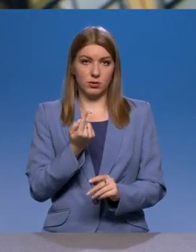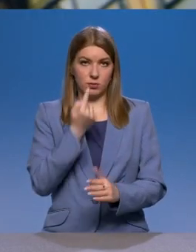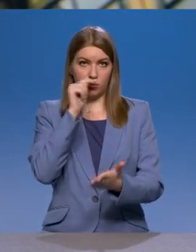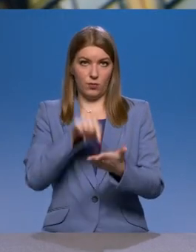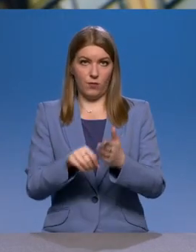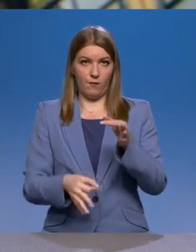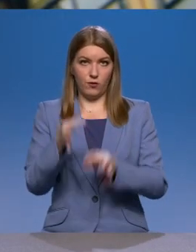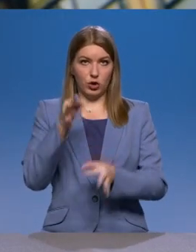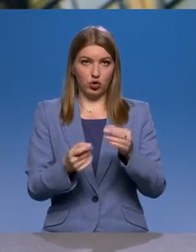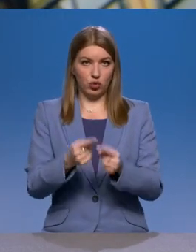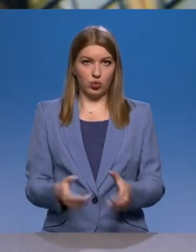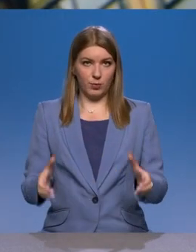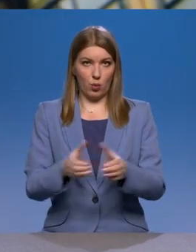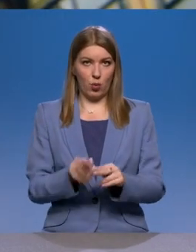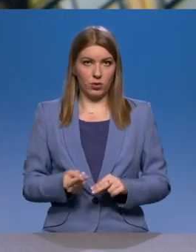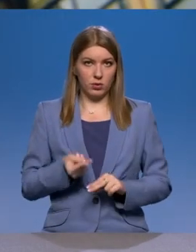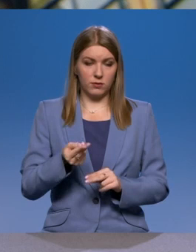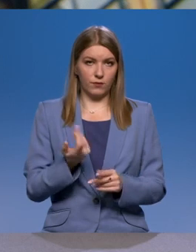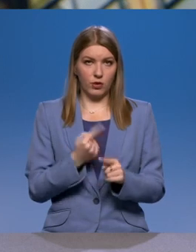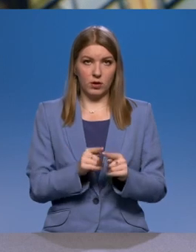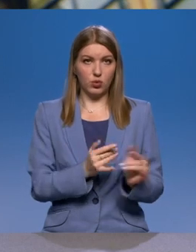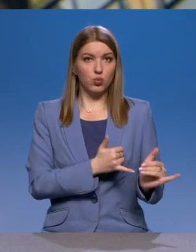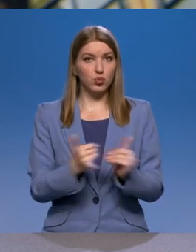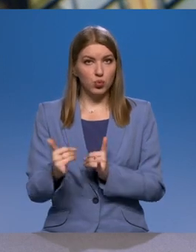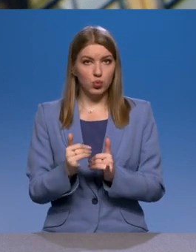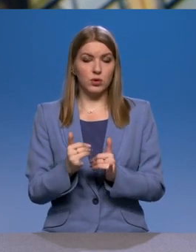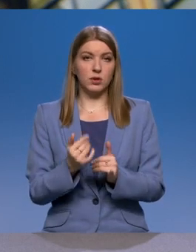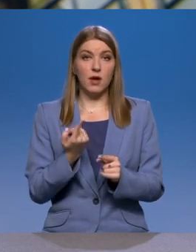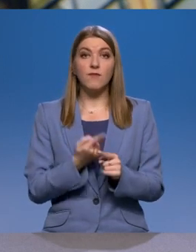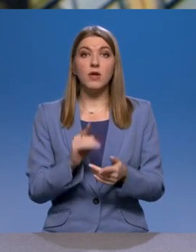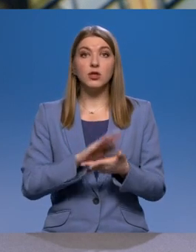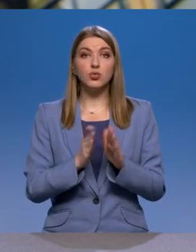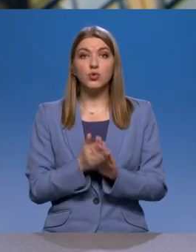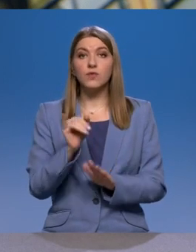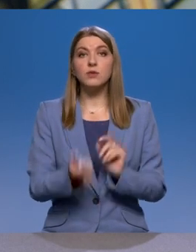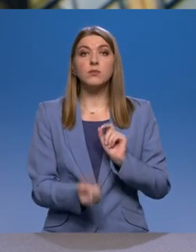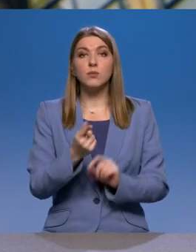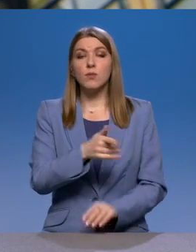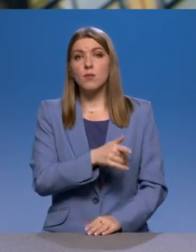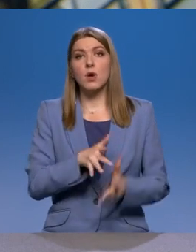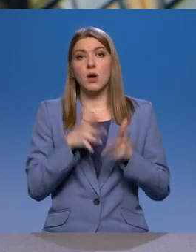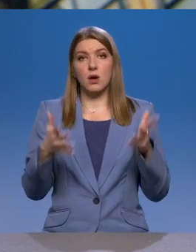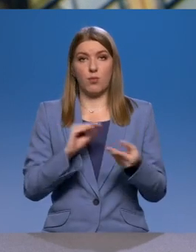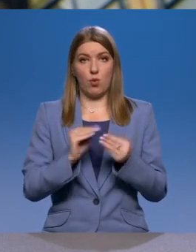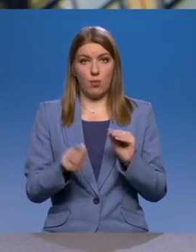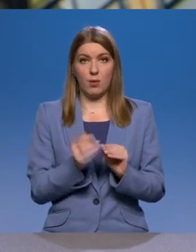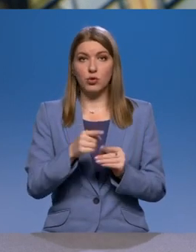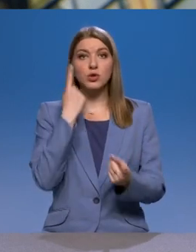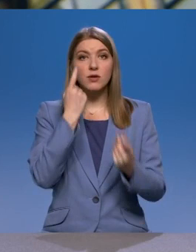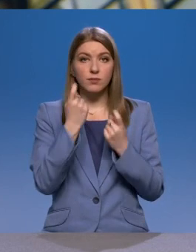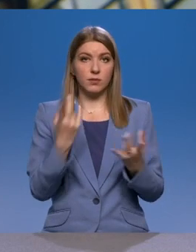эти все наши поставщики услуги, то в этой ситуации вы будете иметь большие проблемы, потому что получить необходимую информацию не